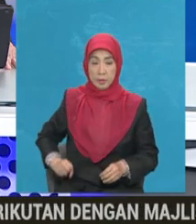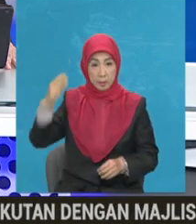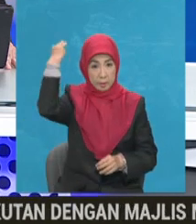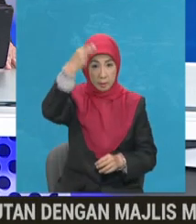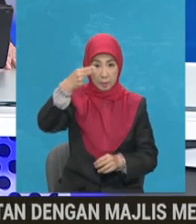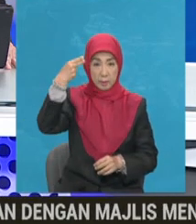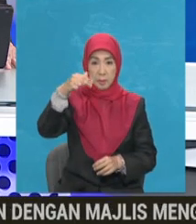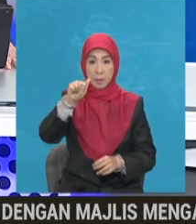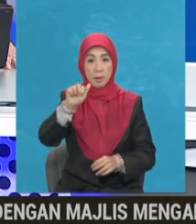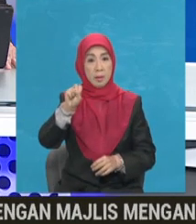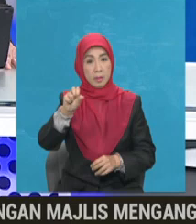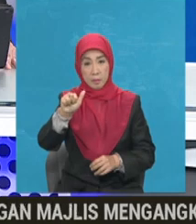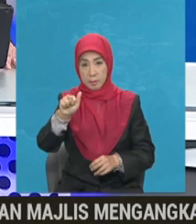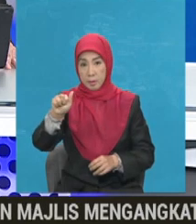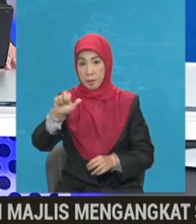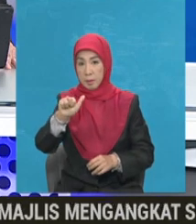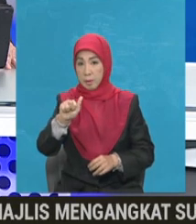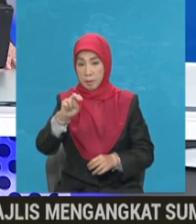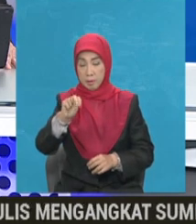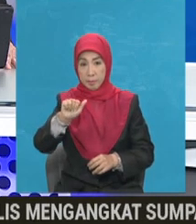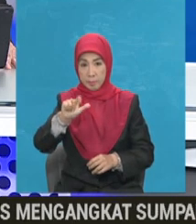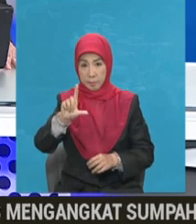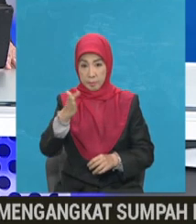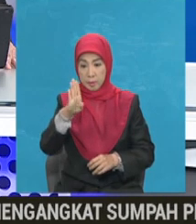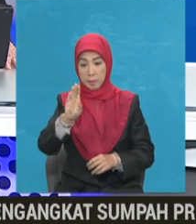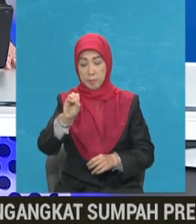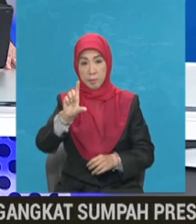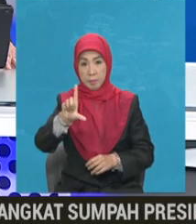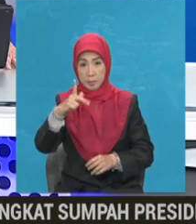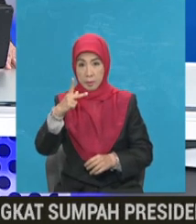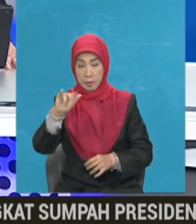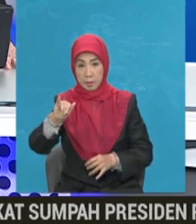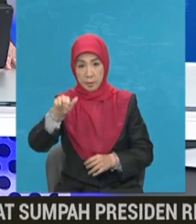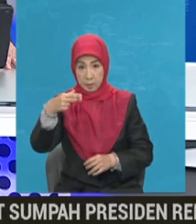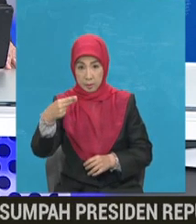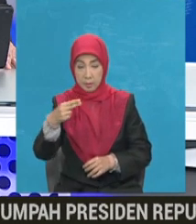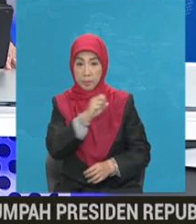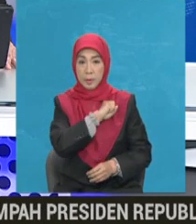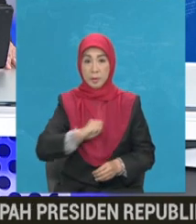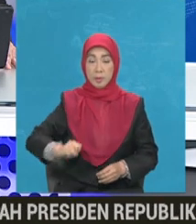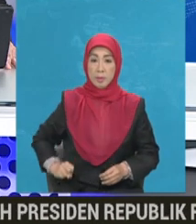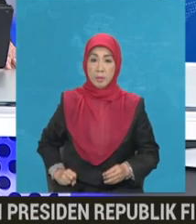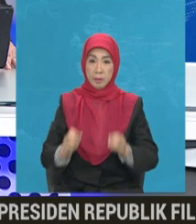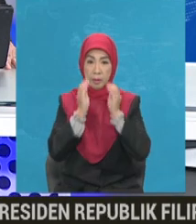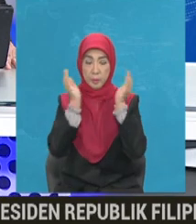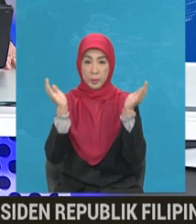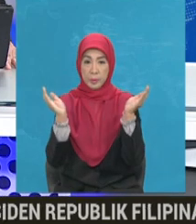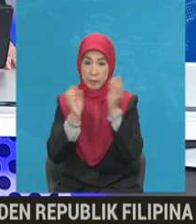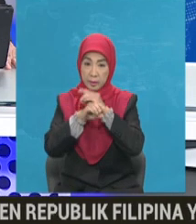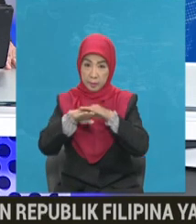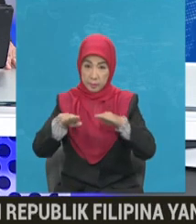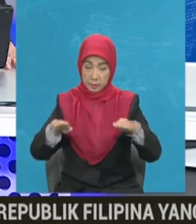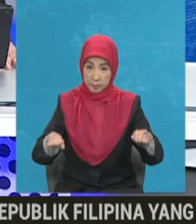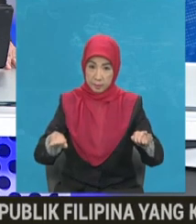mu'izzaddin waddaulah ini almarhum Sultan Haji Omar Ali saifuddien sangat delivery waddin Sultan dan yang di-pertuan negara